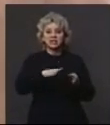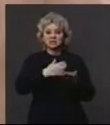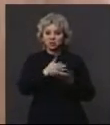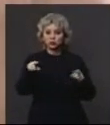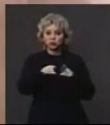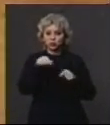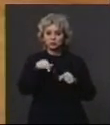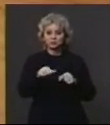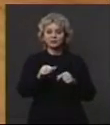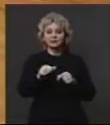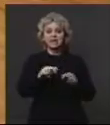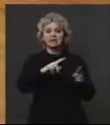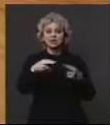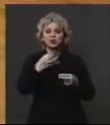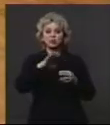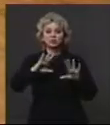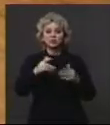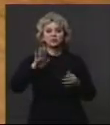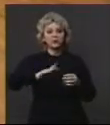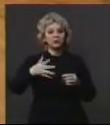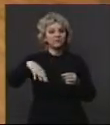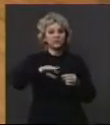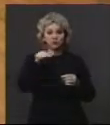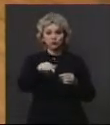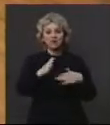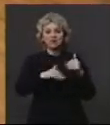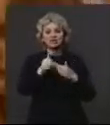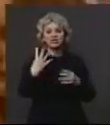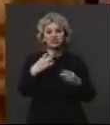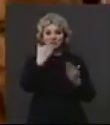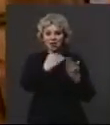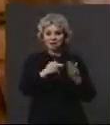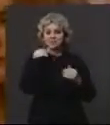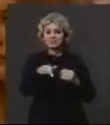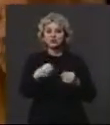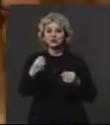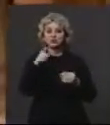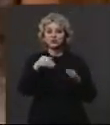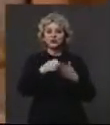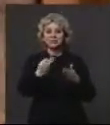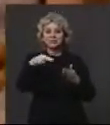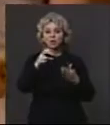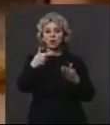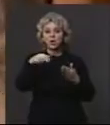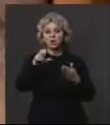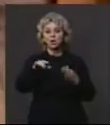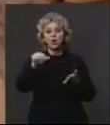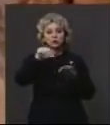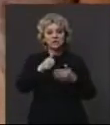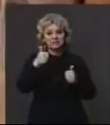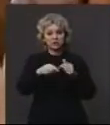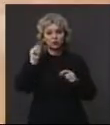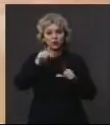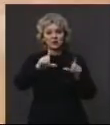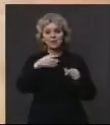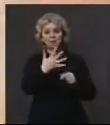равно мой любимый. Танцевать в любом случае придется все. В квалификации 4 композиции. Еще «Daddy Cool» и «Blue». Участвуют в соревнованиях школьники